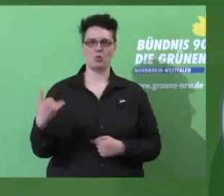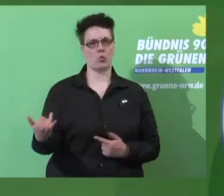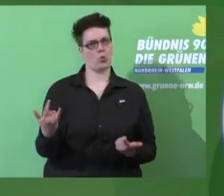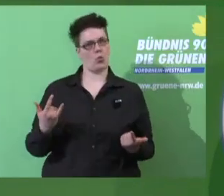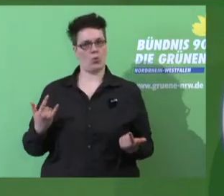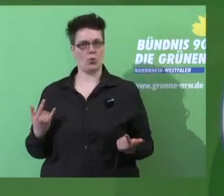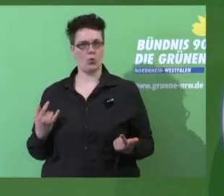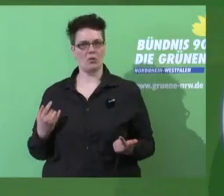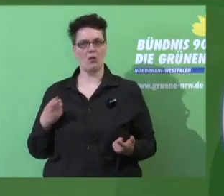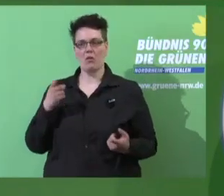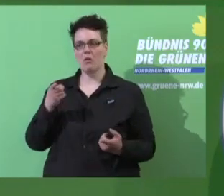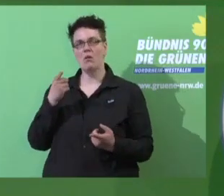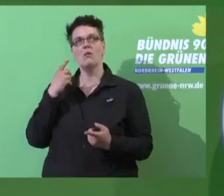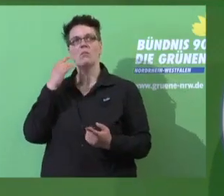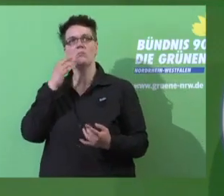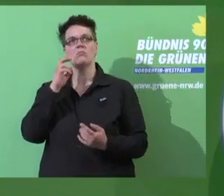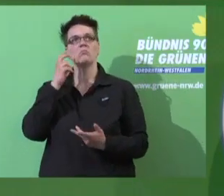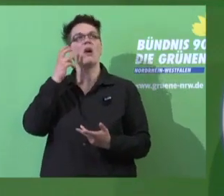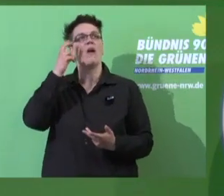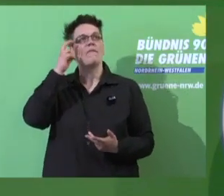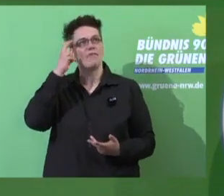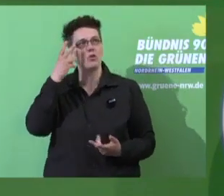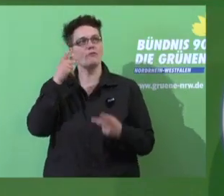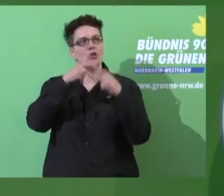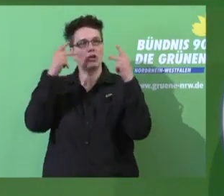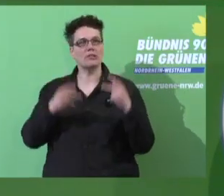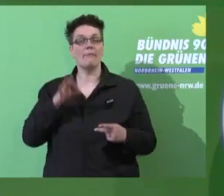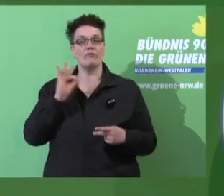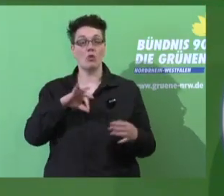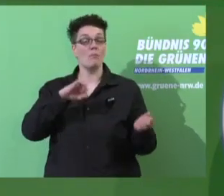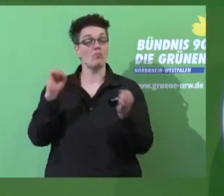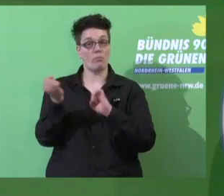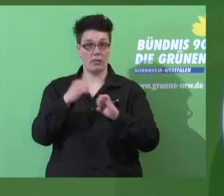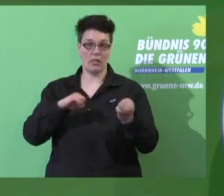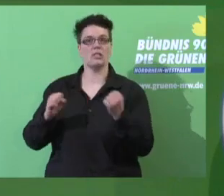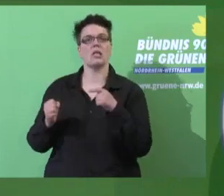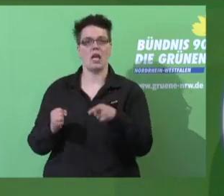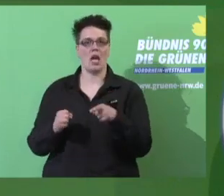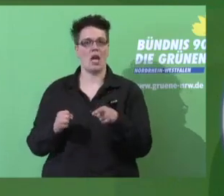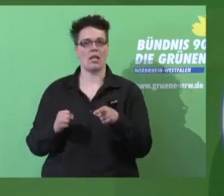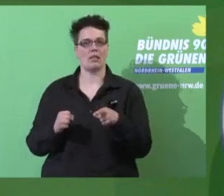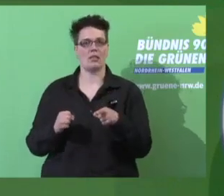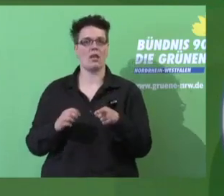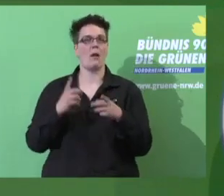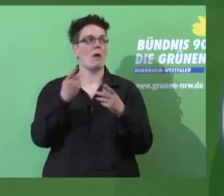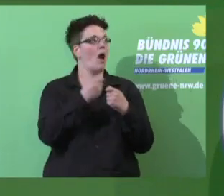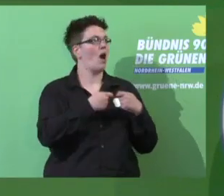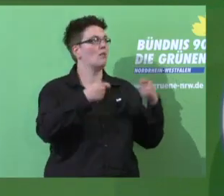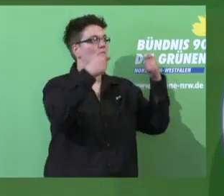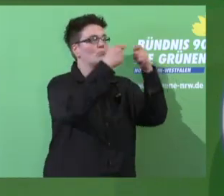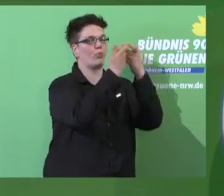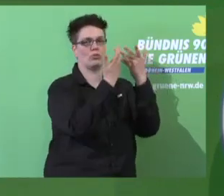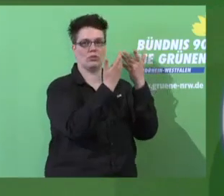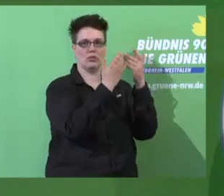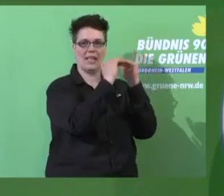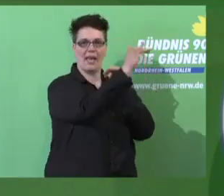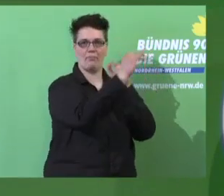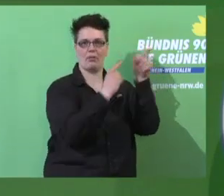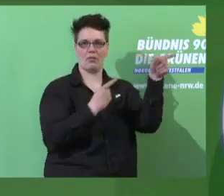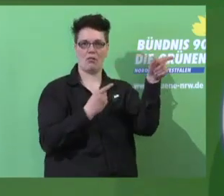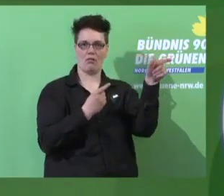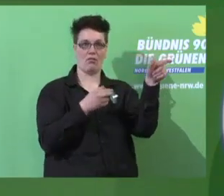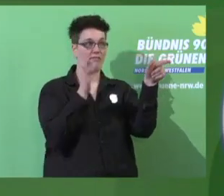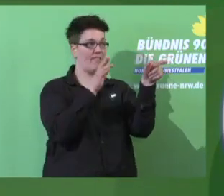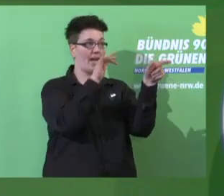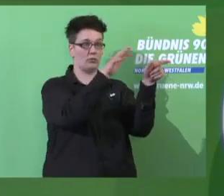vernünftiges Mobilitätskonzept haben auf Bundesebene leider nur die Grünen, ein bisschen